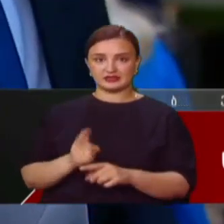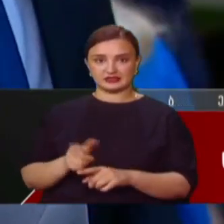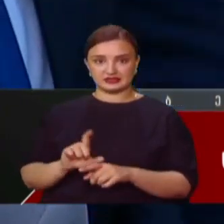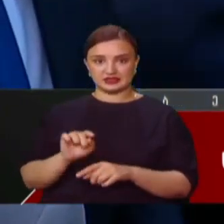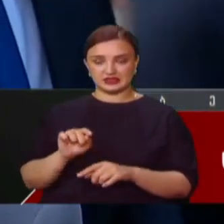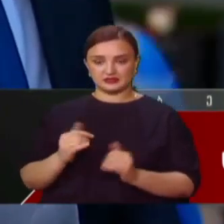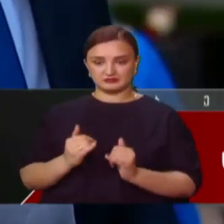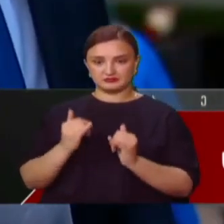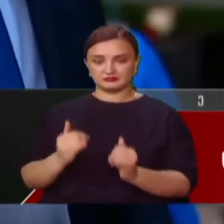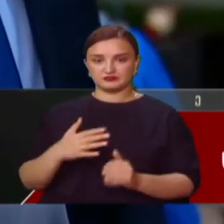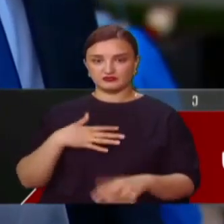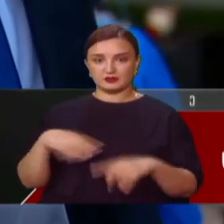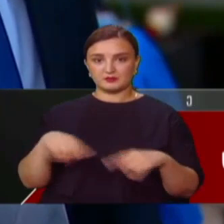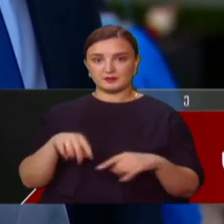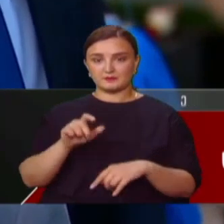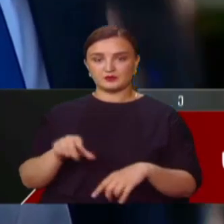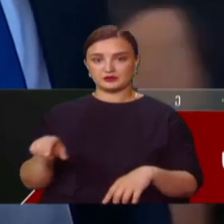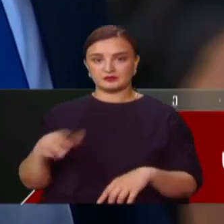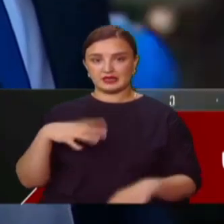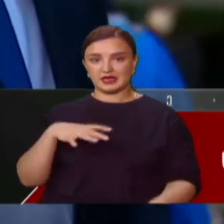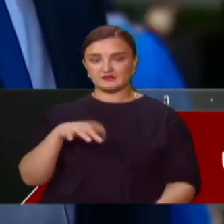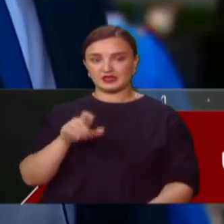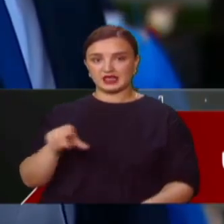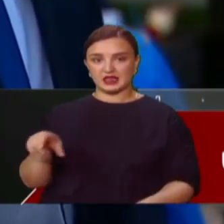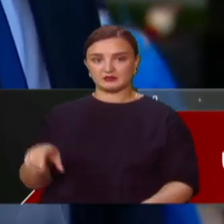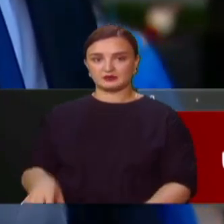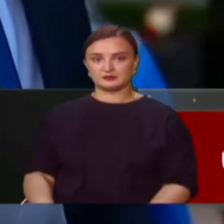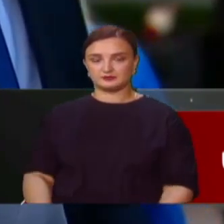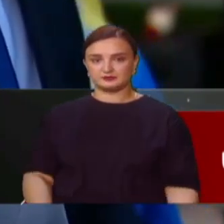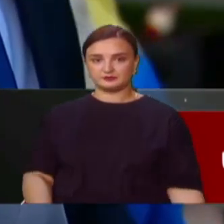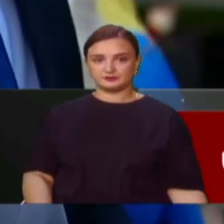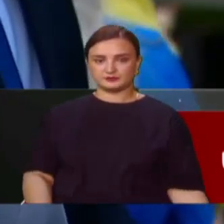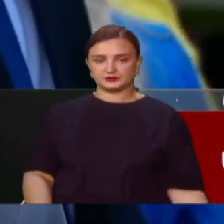uç koy, çünkü pekurtalıps, bu uç koy kartlama, halkma, pekurtalıps,